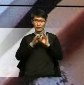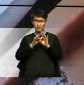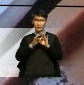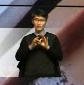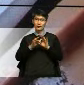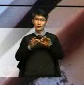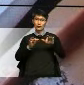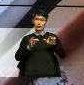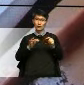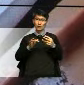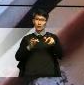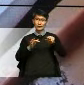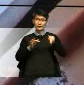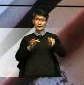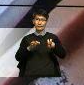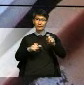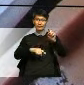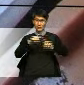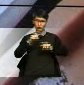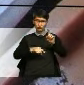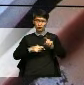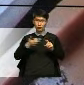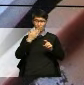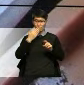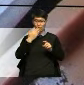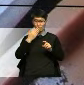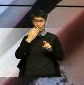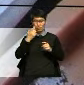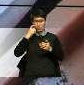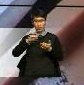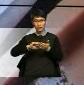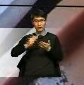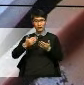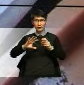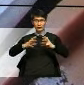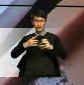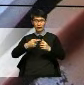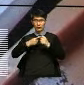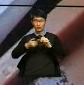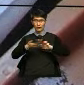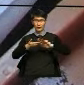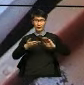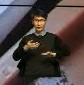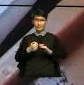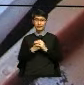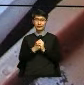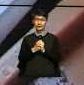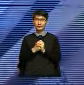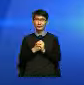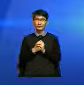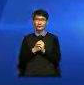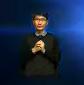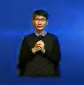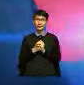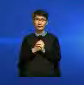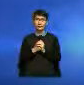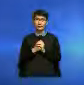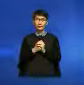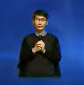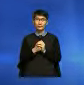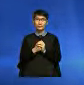조사에서 졸참나무가 장수 하늘소의 먹이 식물로 확인된 건 세계 최초입니다. 보도에 유승한 기자입니다.